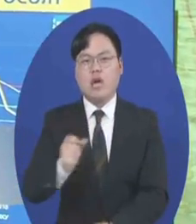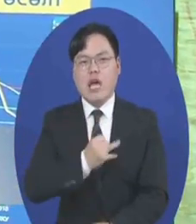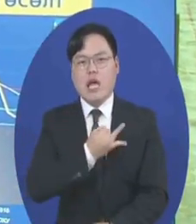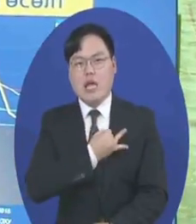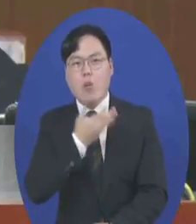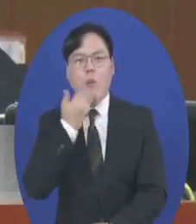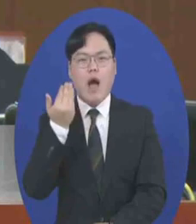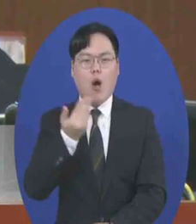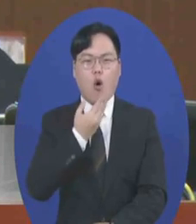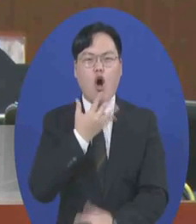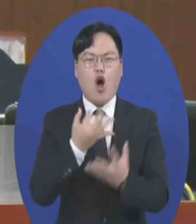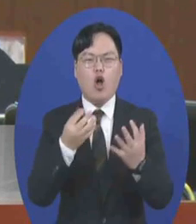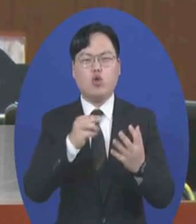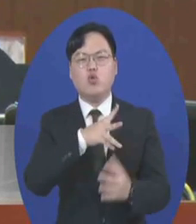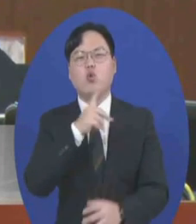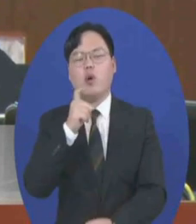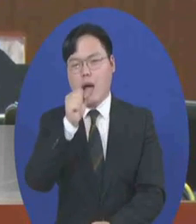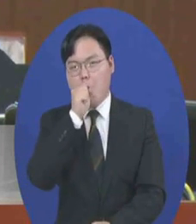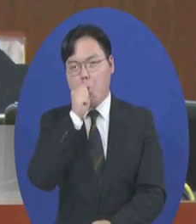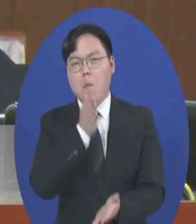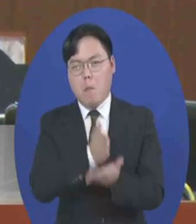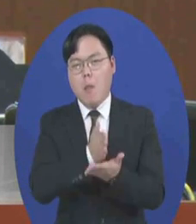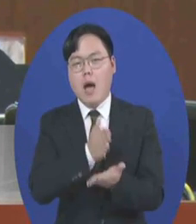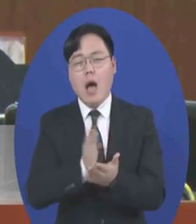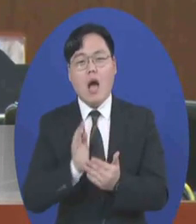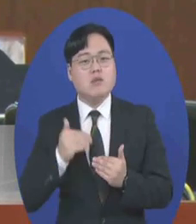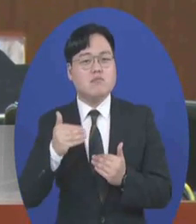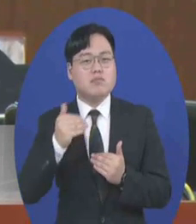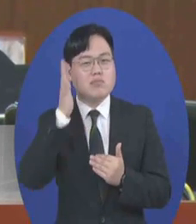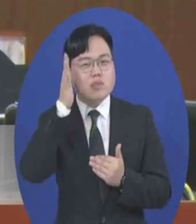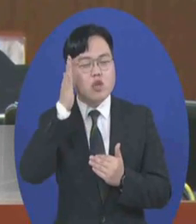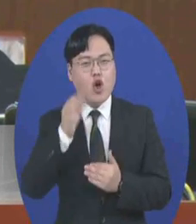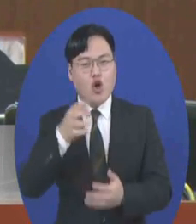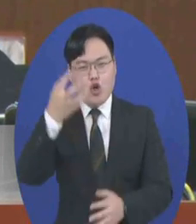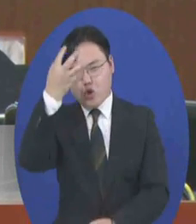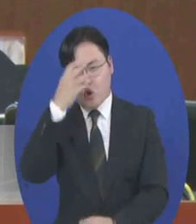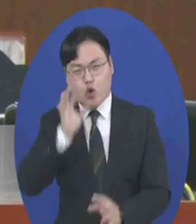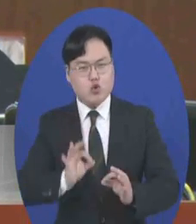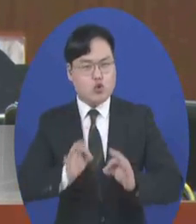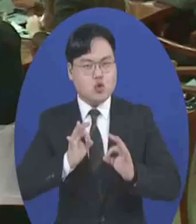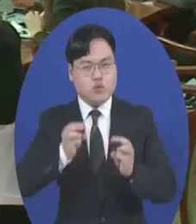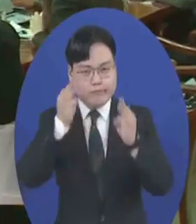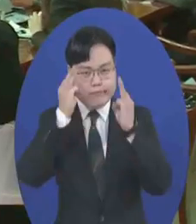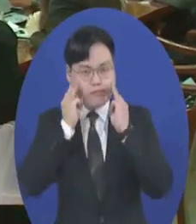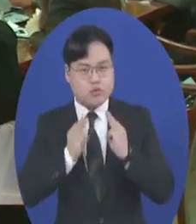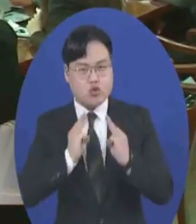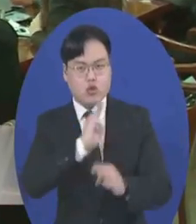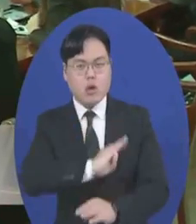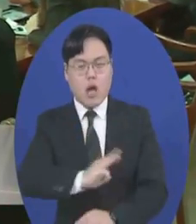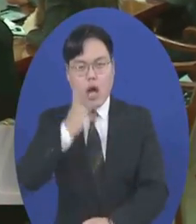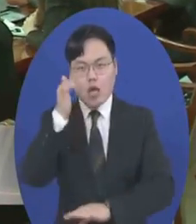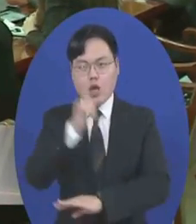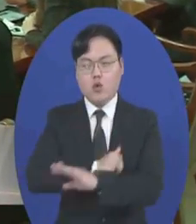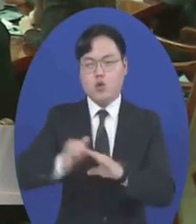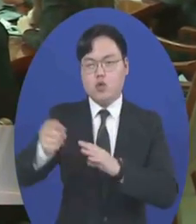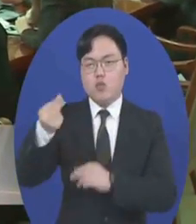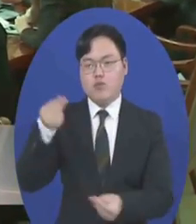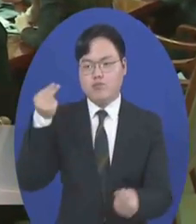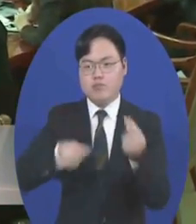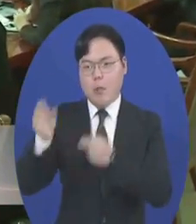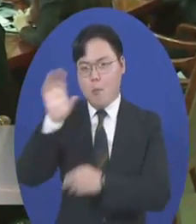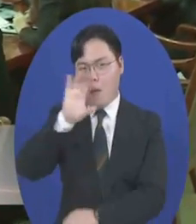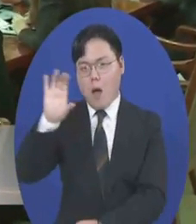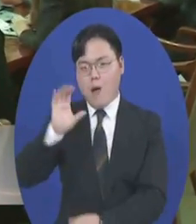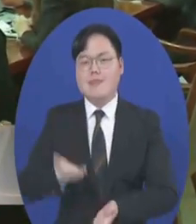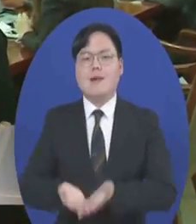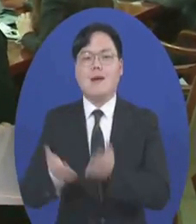байсан олон түүх бий гэж ерөнхий сайд оюун эрдэм мэдээлж байна. Цаашид төр тогтвортой байж зөв бодлого шийдвэр гаргаж гадаадын хөрөнгө оруулагчтай